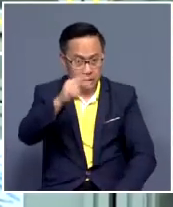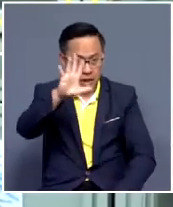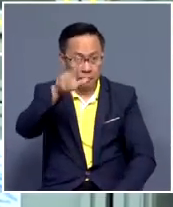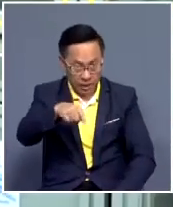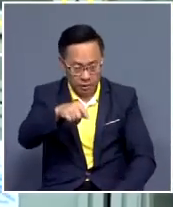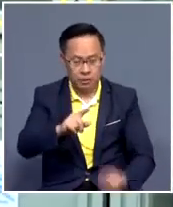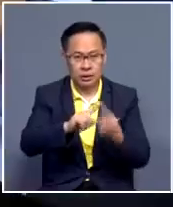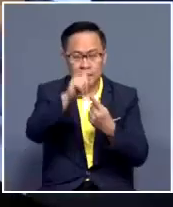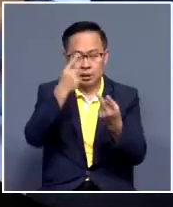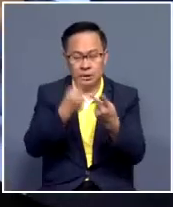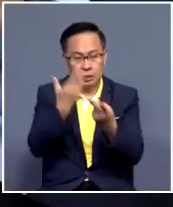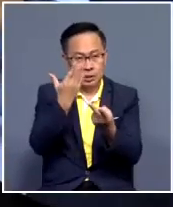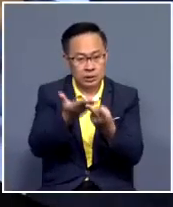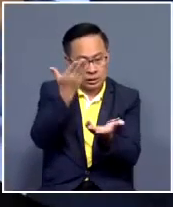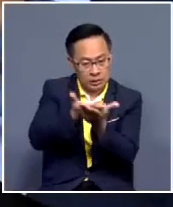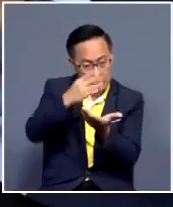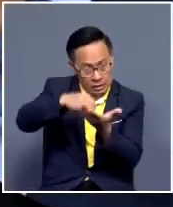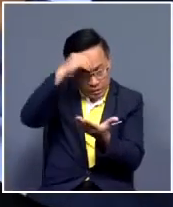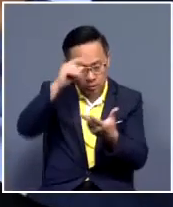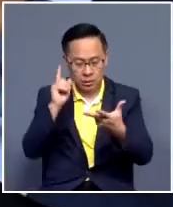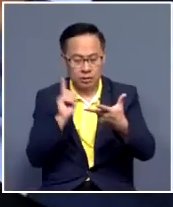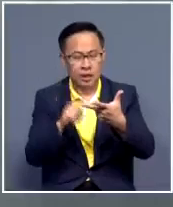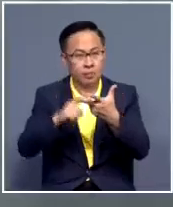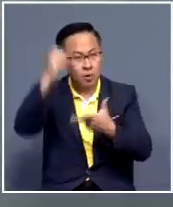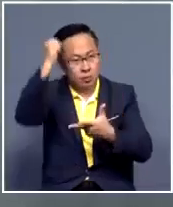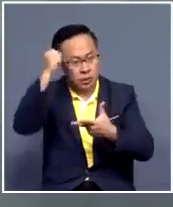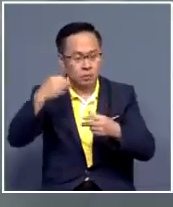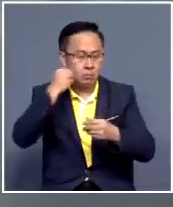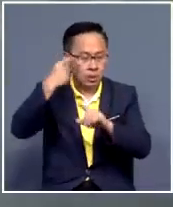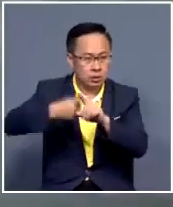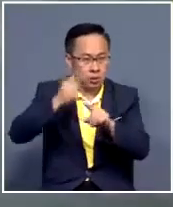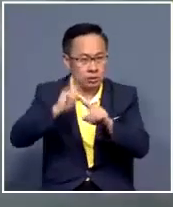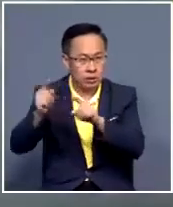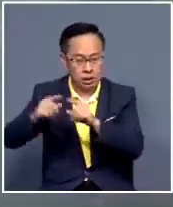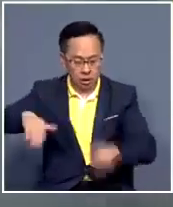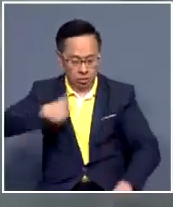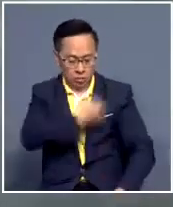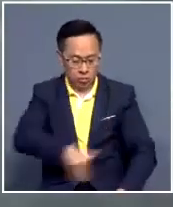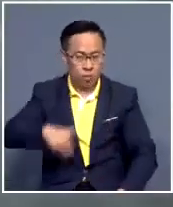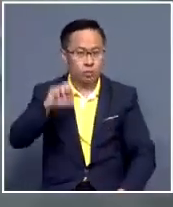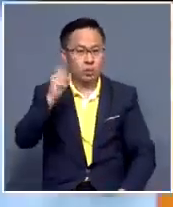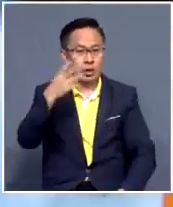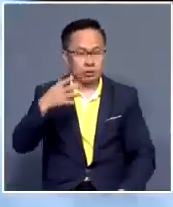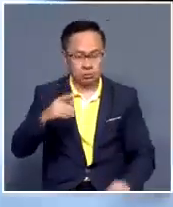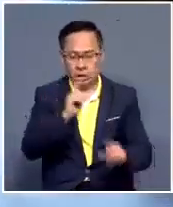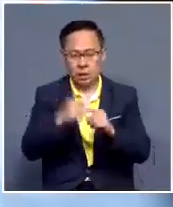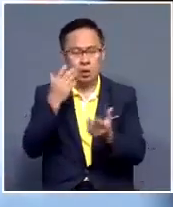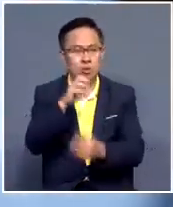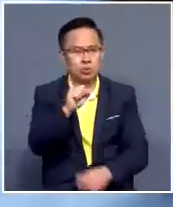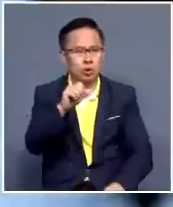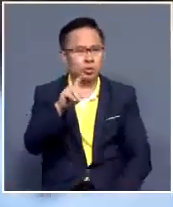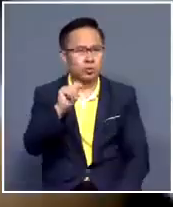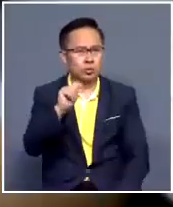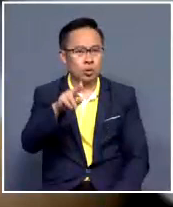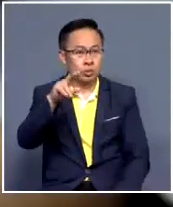ครับค่าที่พักค่าสวัสดิการในเรื่องของการสุขภาพบางส่วนนะครับอันนี้ก็ทางสวทน.เนี่ยเป็นคนที่สนับสนุนเข้ามานะครับ